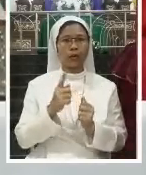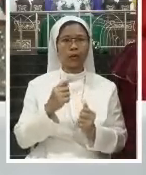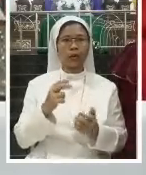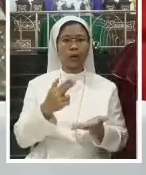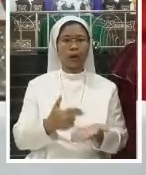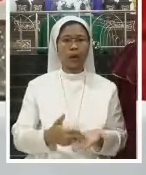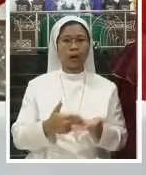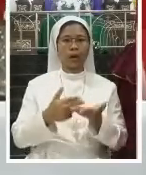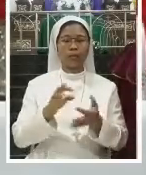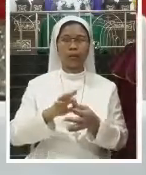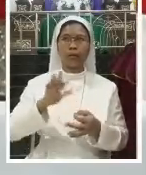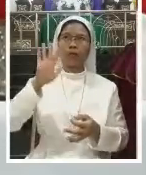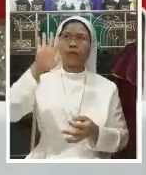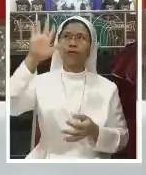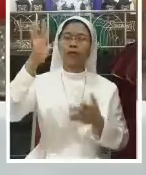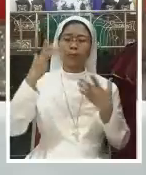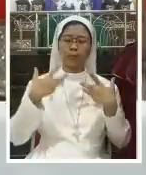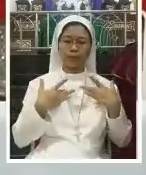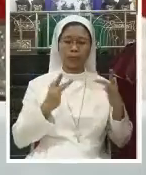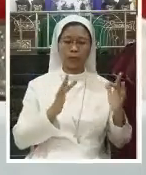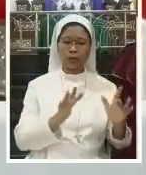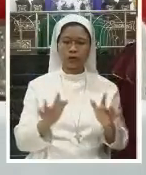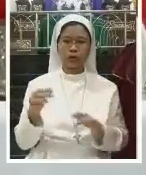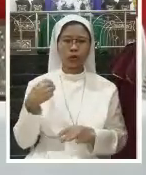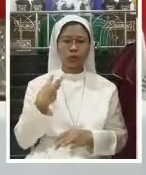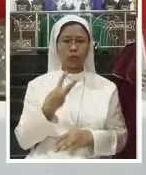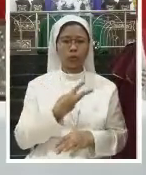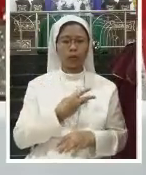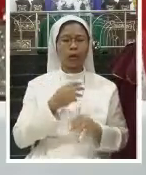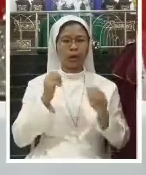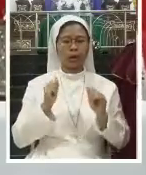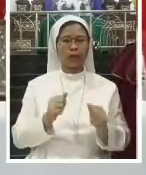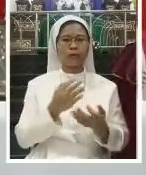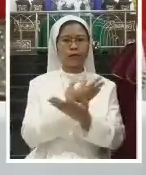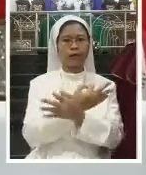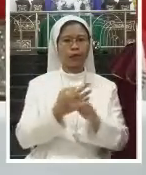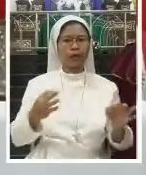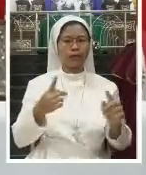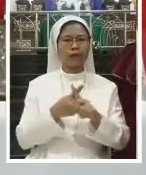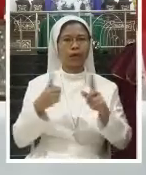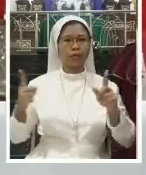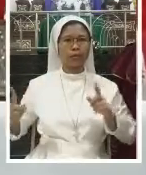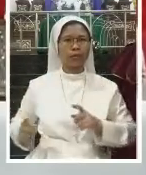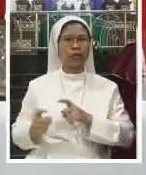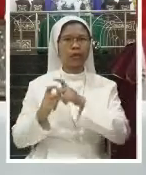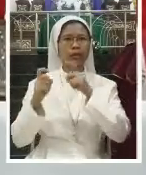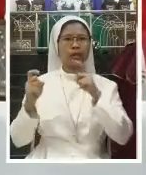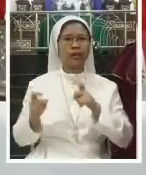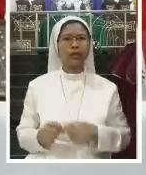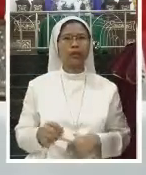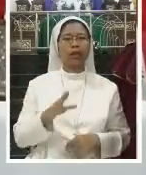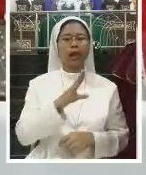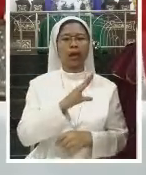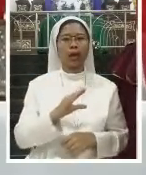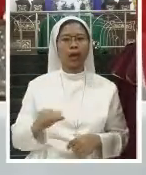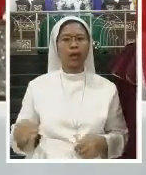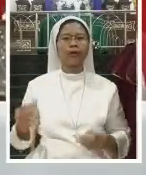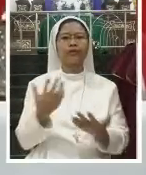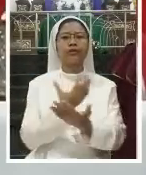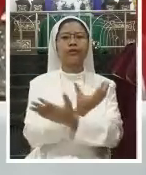imong pagkaherak. Magindanay na talingkas sa kasalaan.